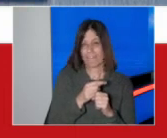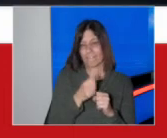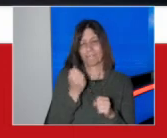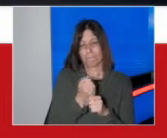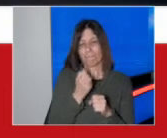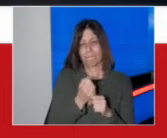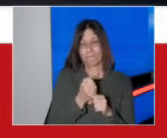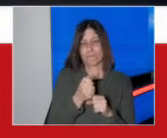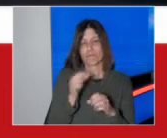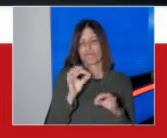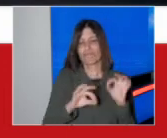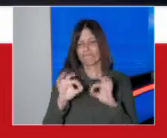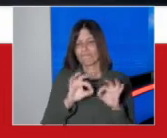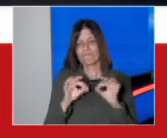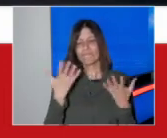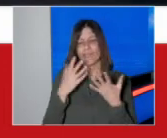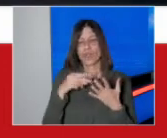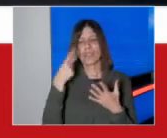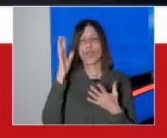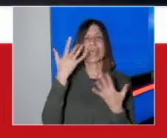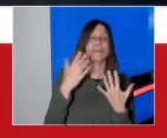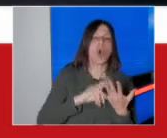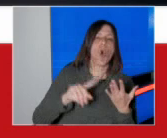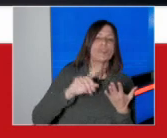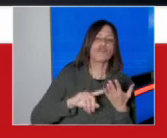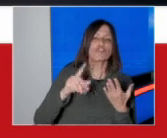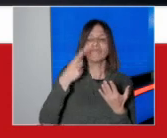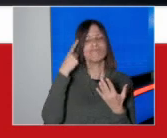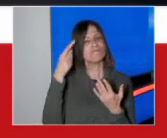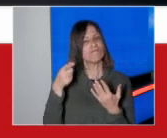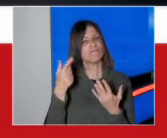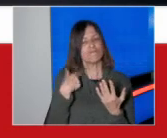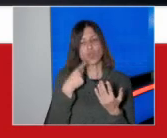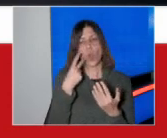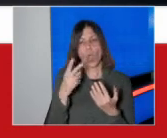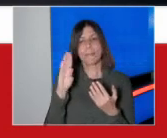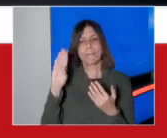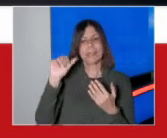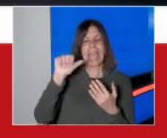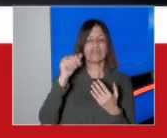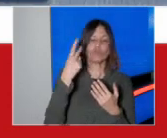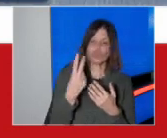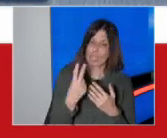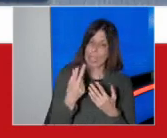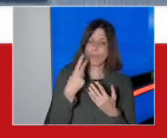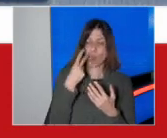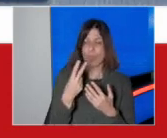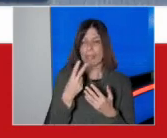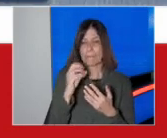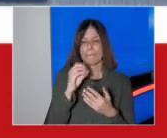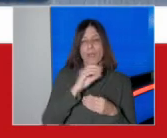זה. איפה אנחנו נהיה בעוד כמה חודשים להערכתך, כאשר אנחנו רואים את ה-BA2, רואים את